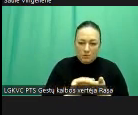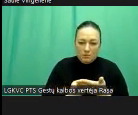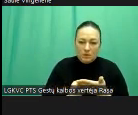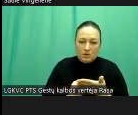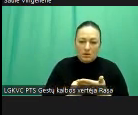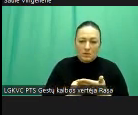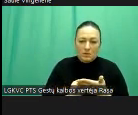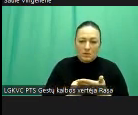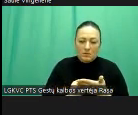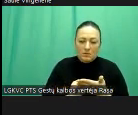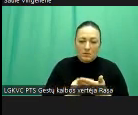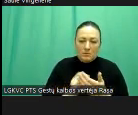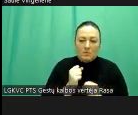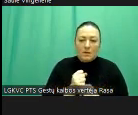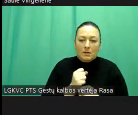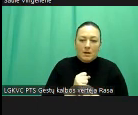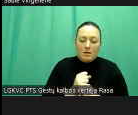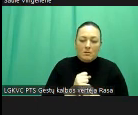sujungia,